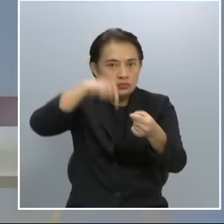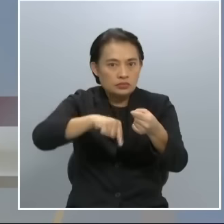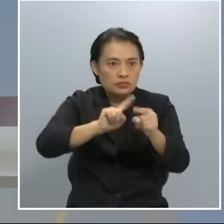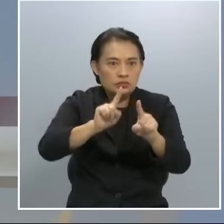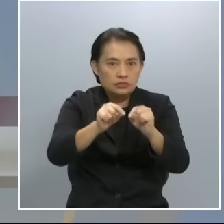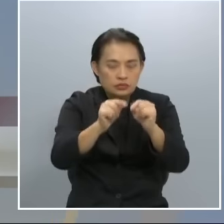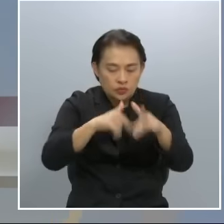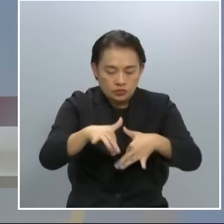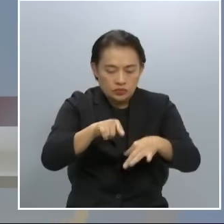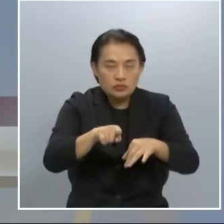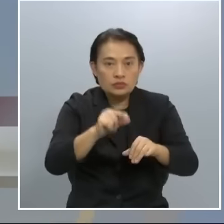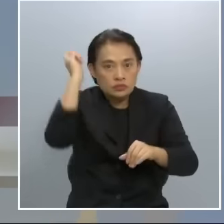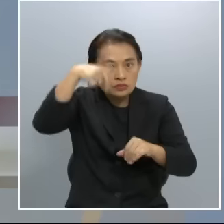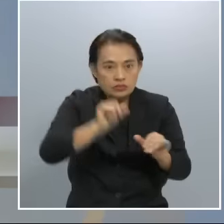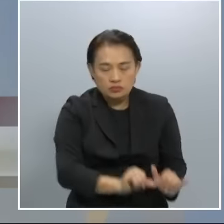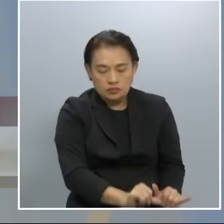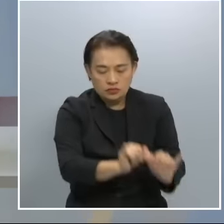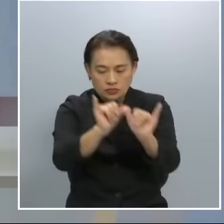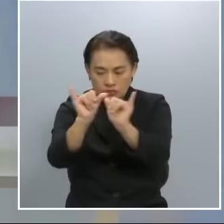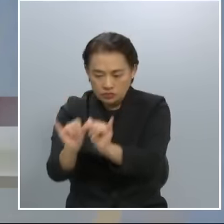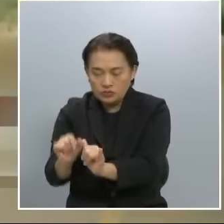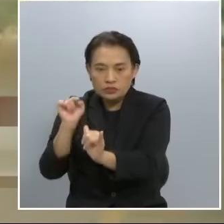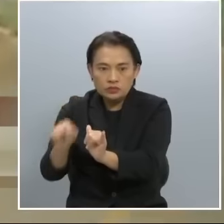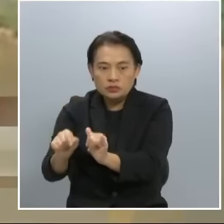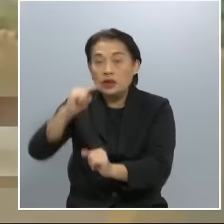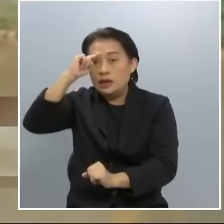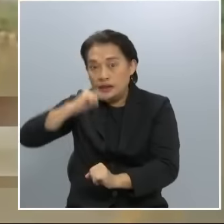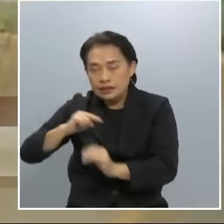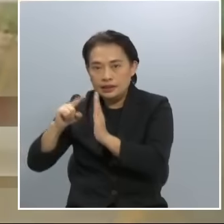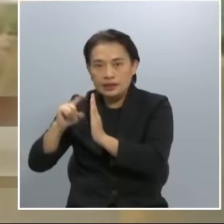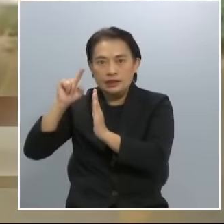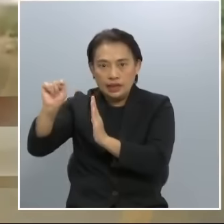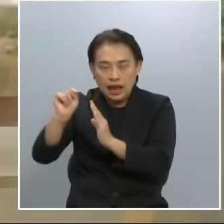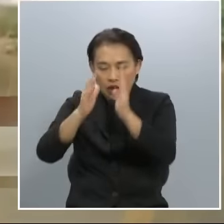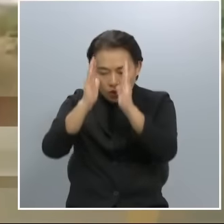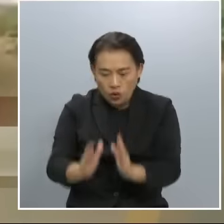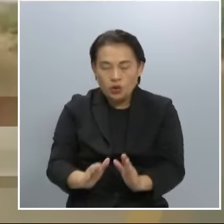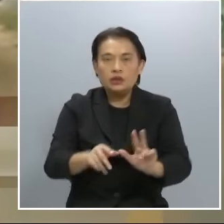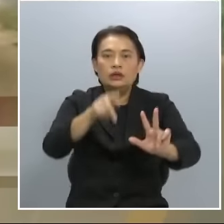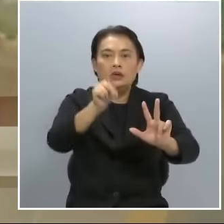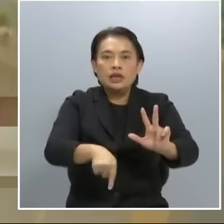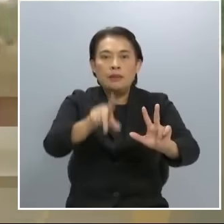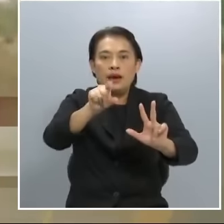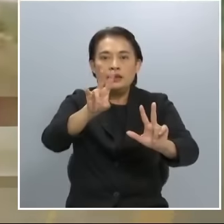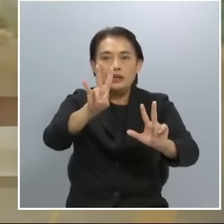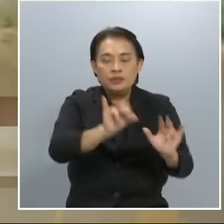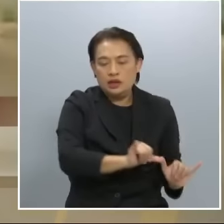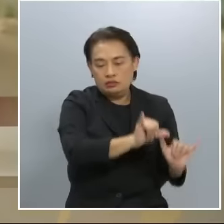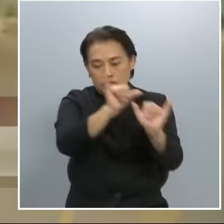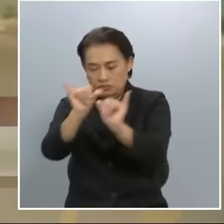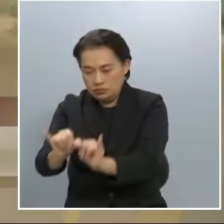เรือนชาวเมียนมาอพยพเข้ามาลี้ภัยอยู่ในอำเภอแม่สอดจังหวัดตากอย่างน้อย 3,027 คน